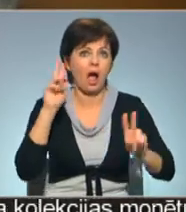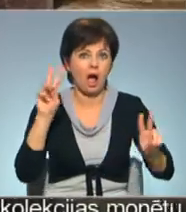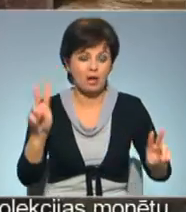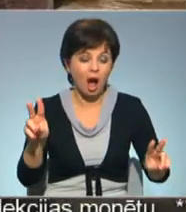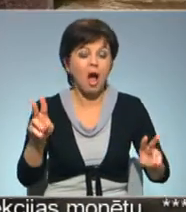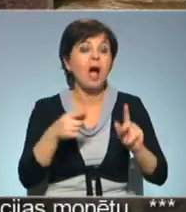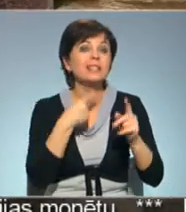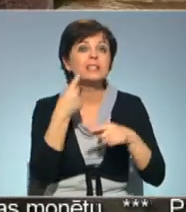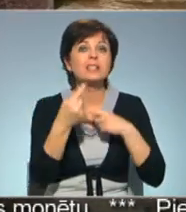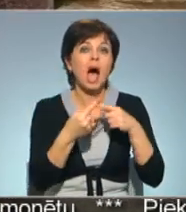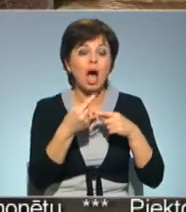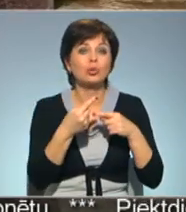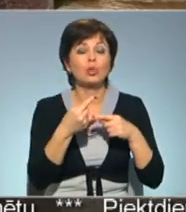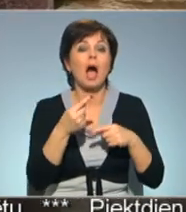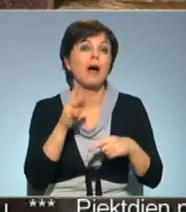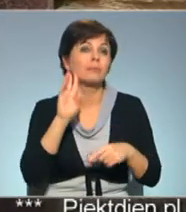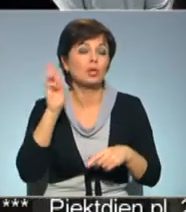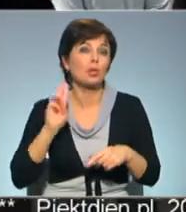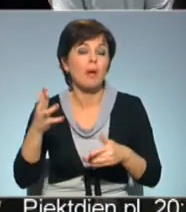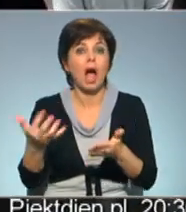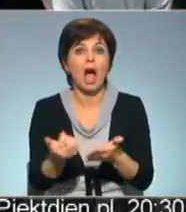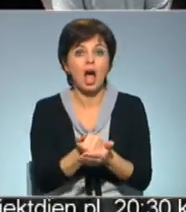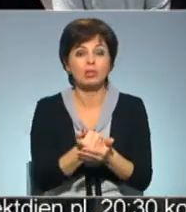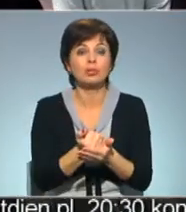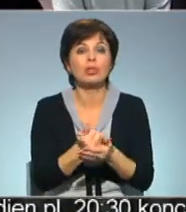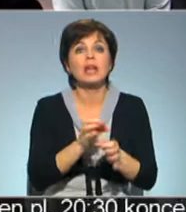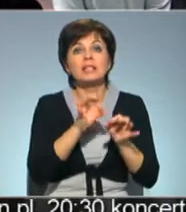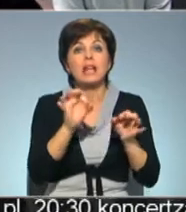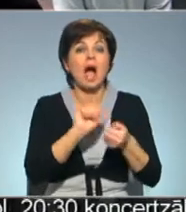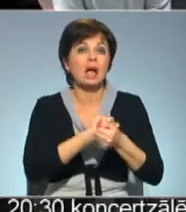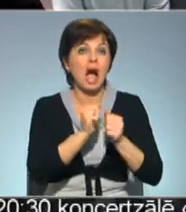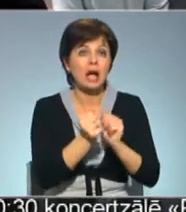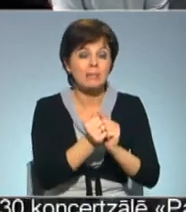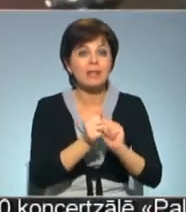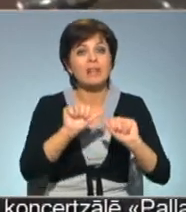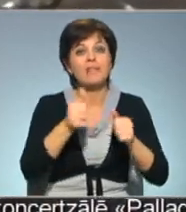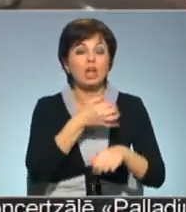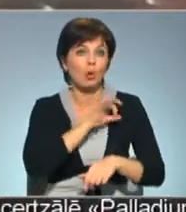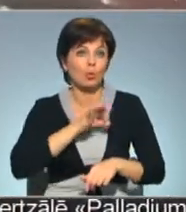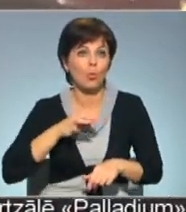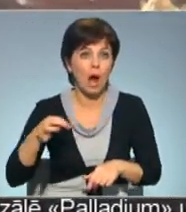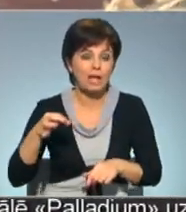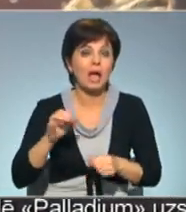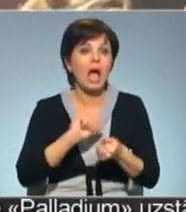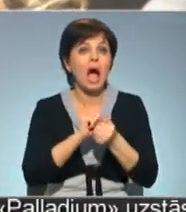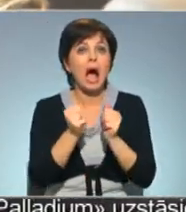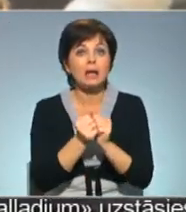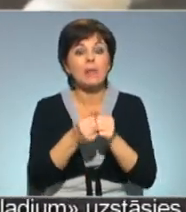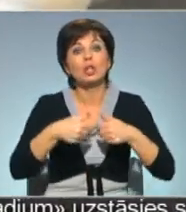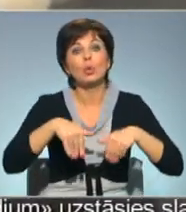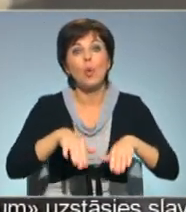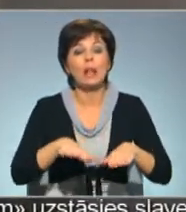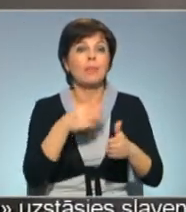Mākslinieces saruna ar Vidzemes Jūrmalā atrastiem akmentiņiem sākusies lēnām. Veidojot rotas no Latvijā pieejamiem akmeņiem, viņa